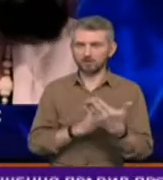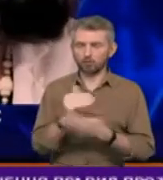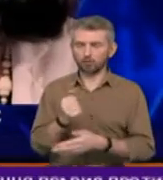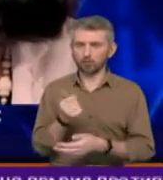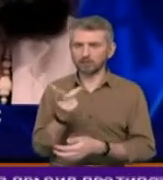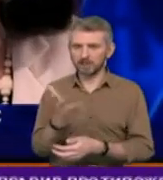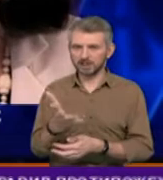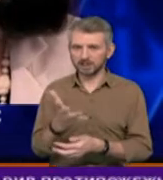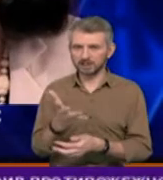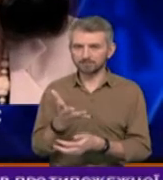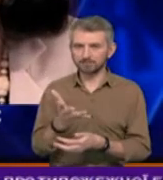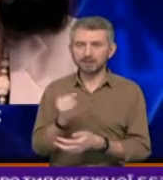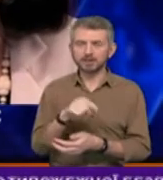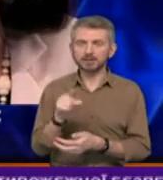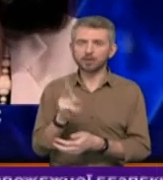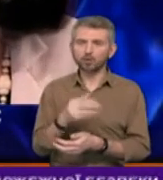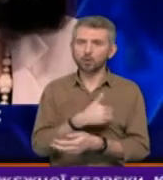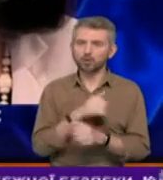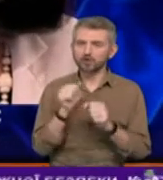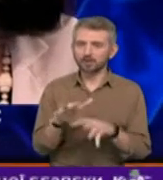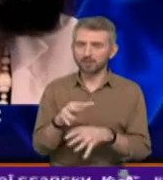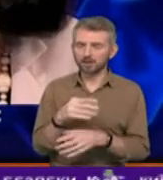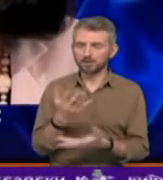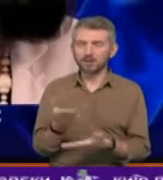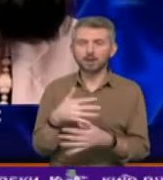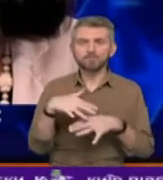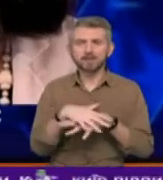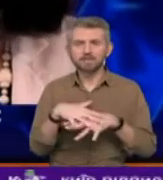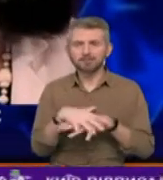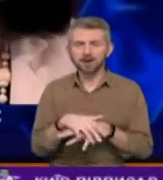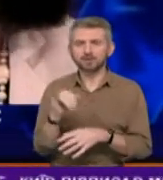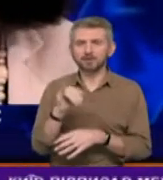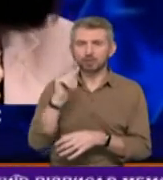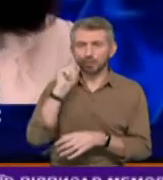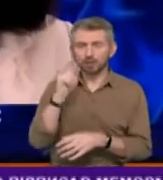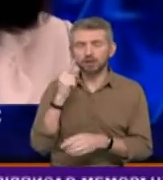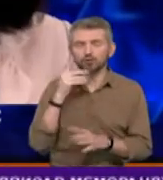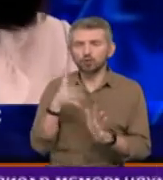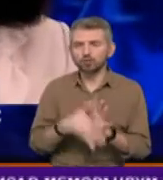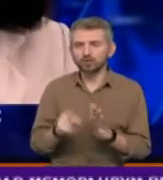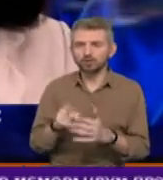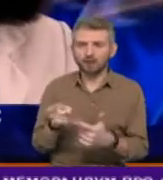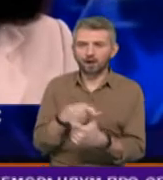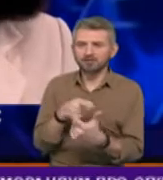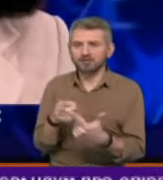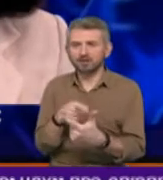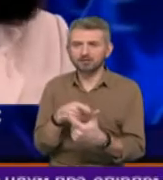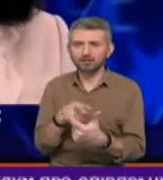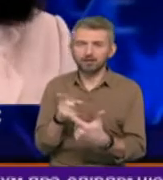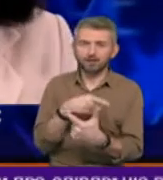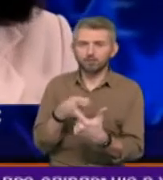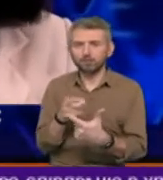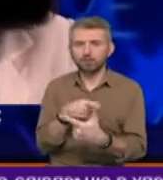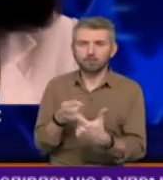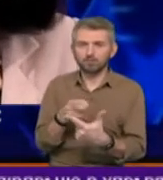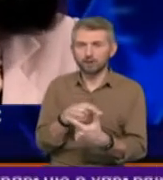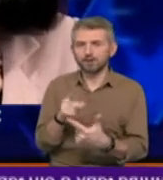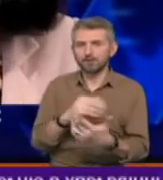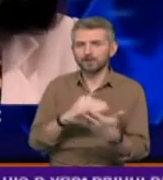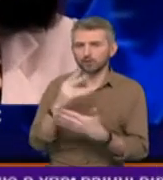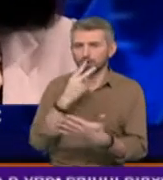Питання тих дискусій, про які ви згадали, воно було, на моє переконання, політичним із